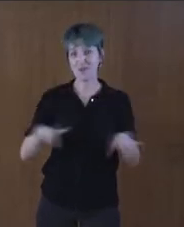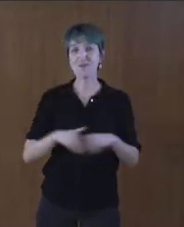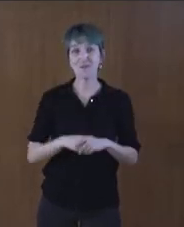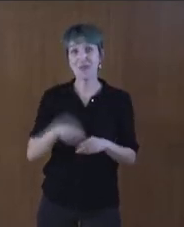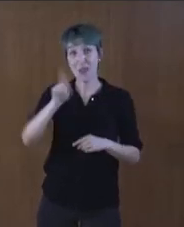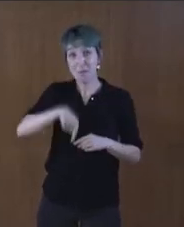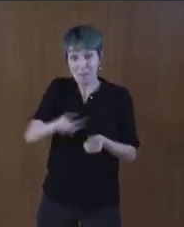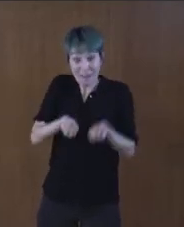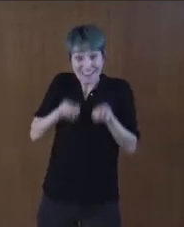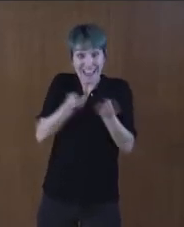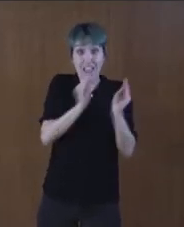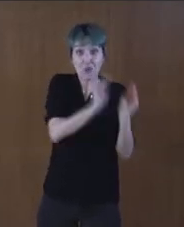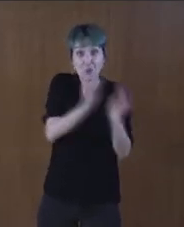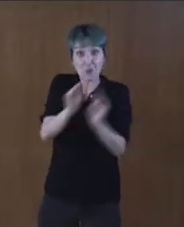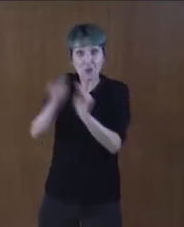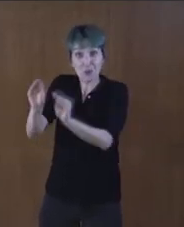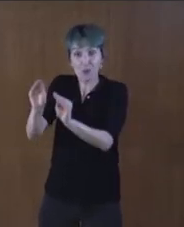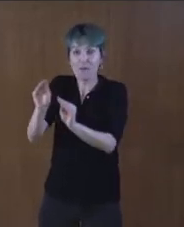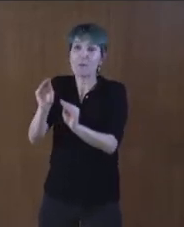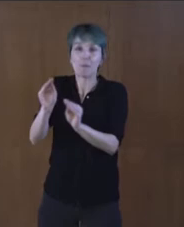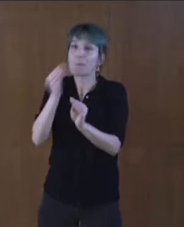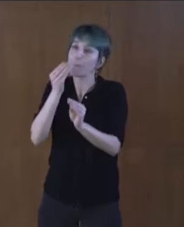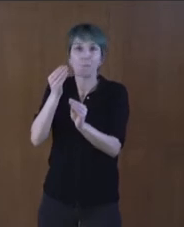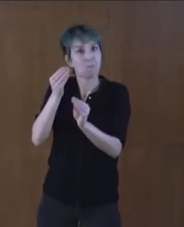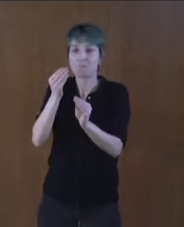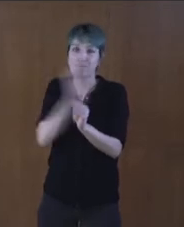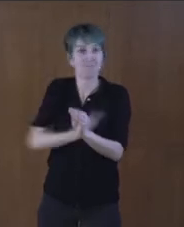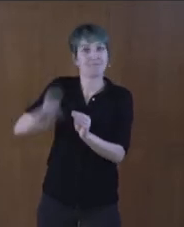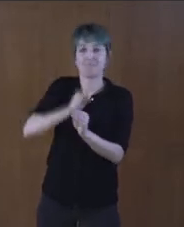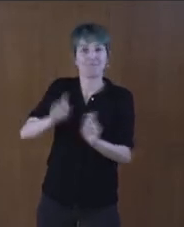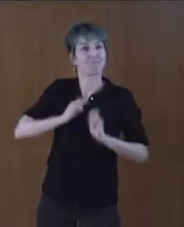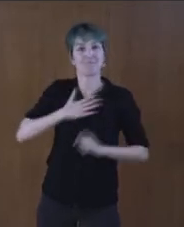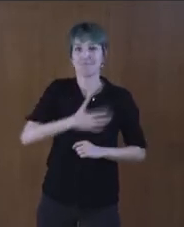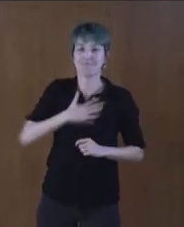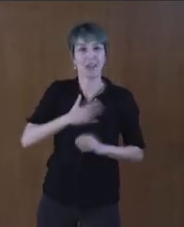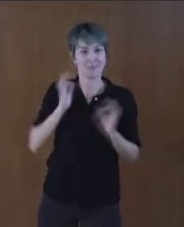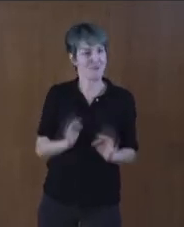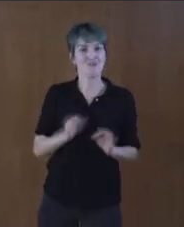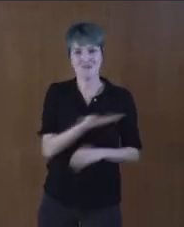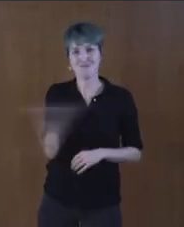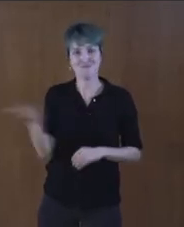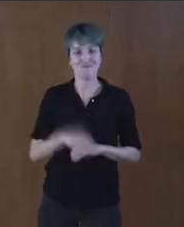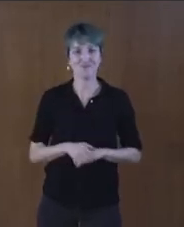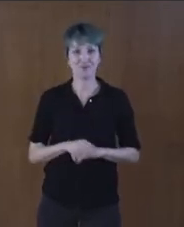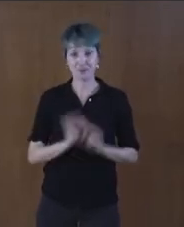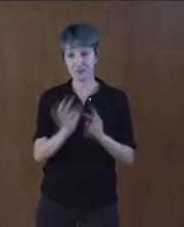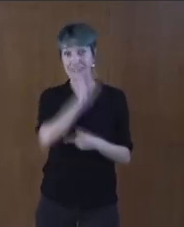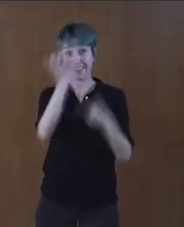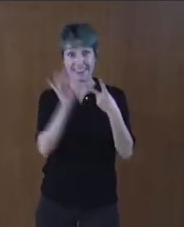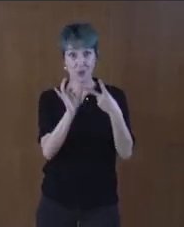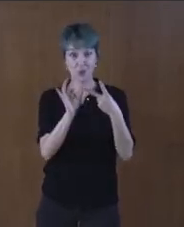seu missatge ha estat molt, molt benvingut, n'estic del tot segur. En segon lloc,